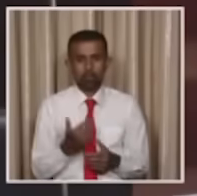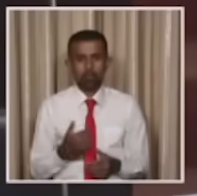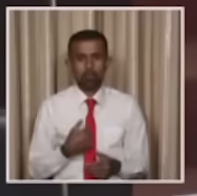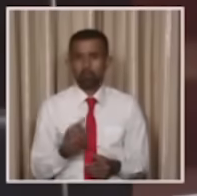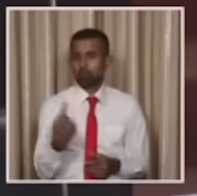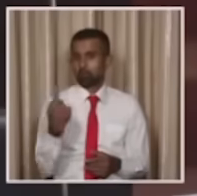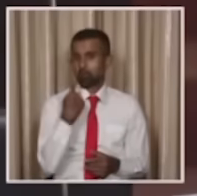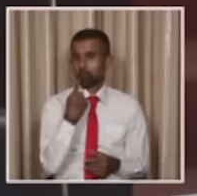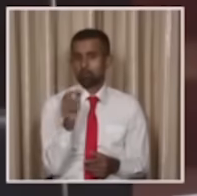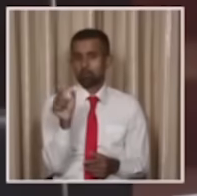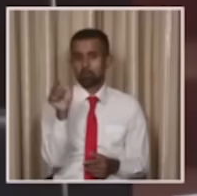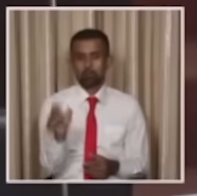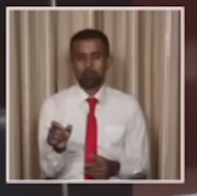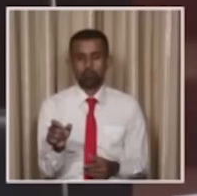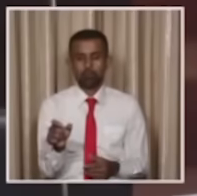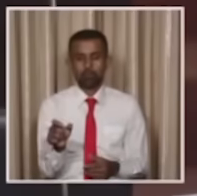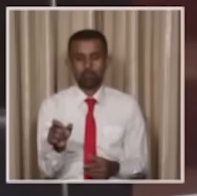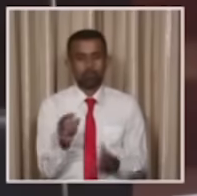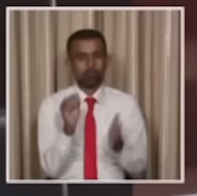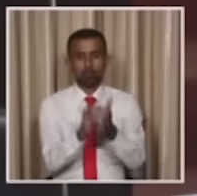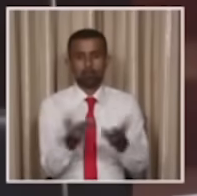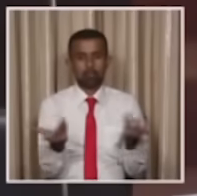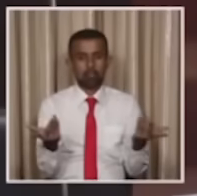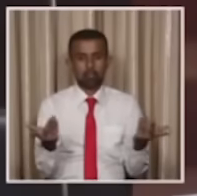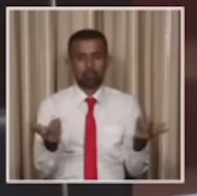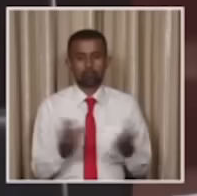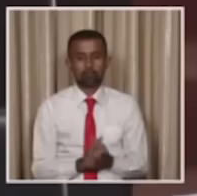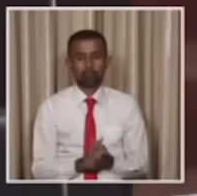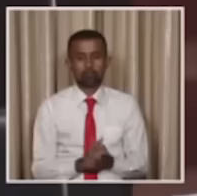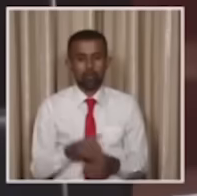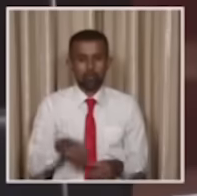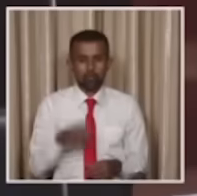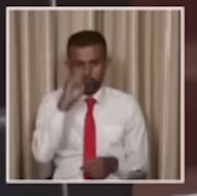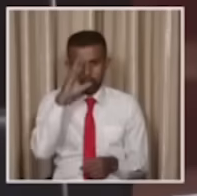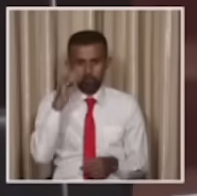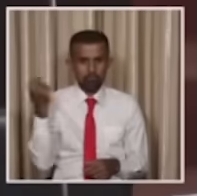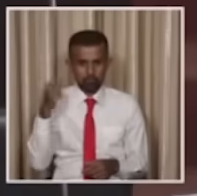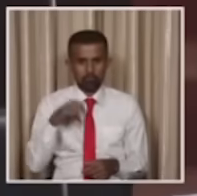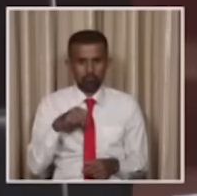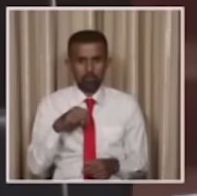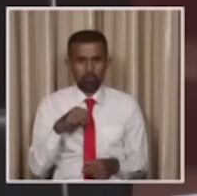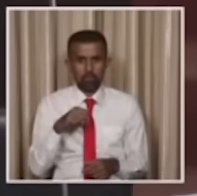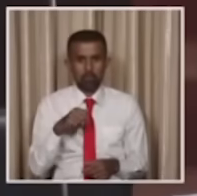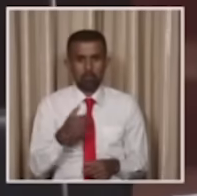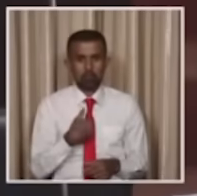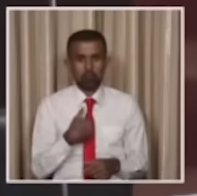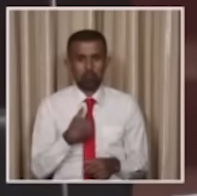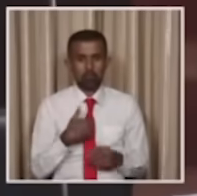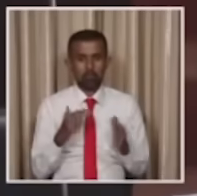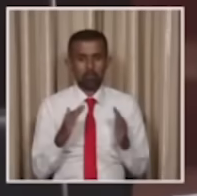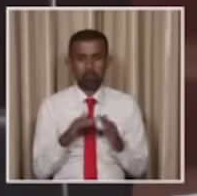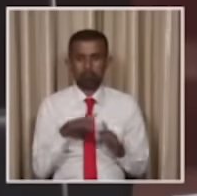දික් කරන අය එහෙම දාලා නැහැ. දාදු දෙ එක්කෙනෙක් මෙතන නැගිටලා මගේ වත්කම් ගැන